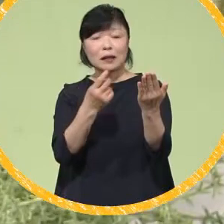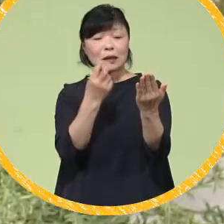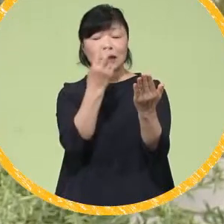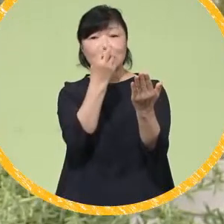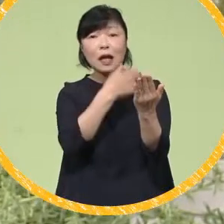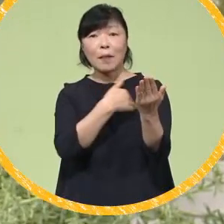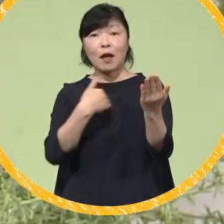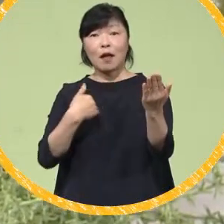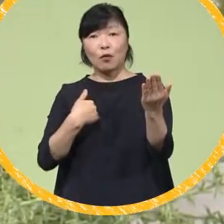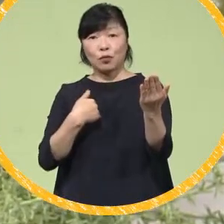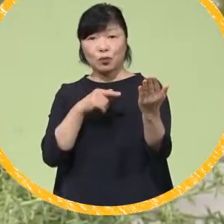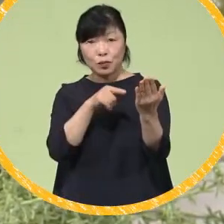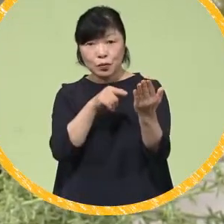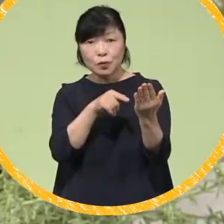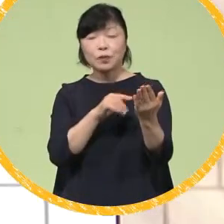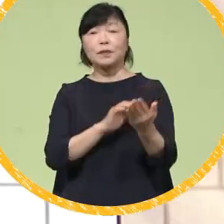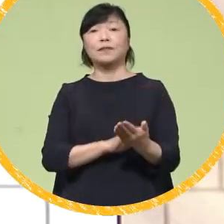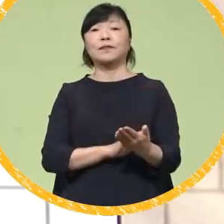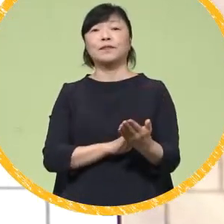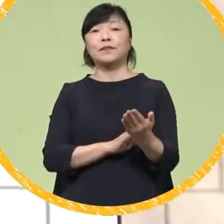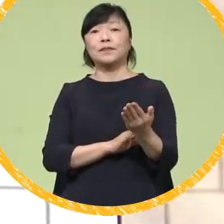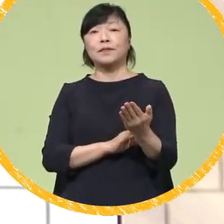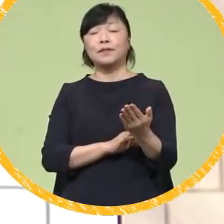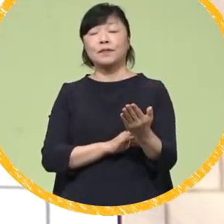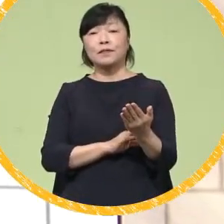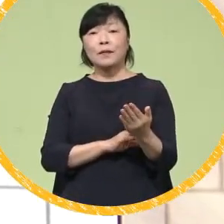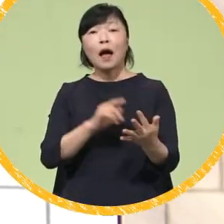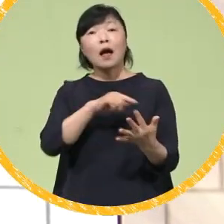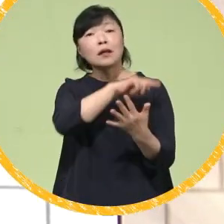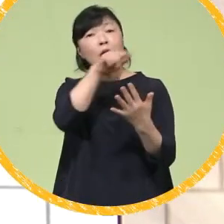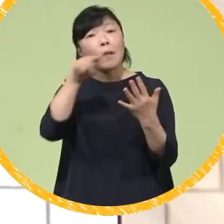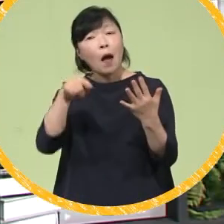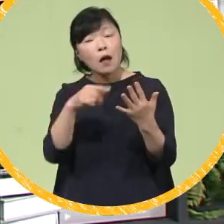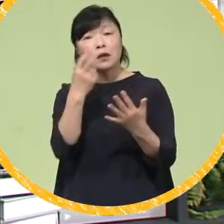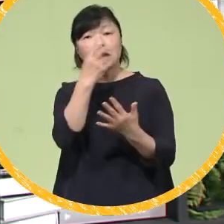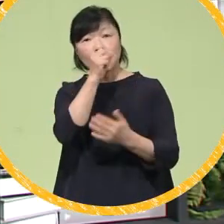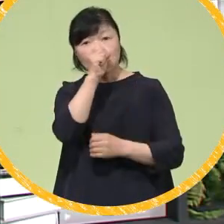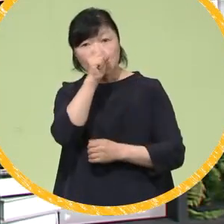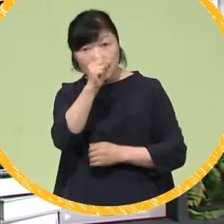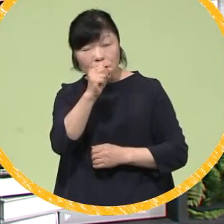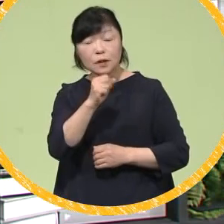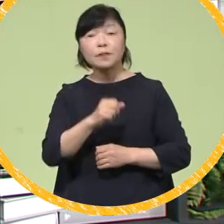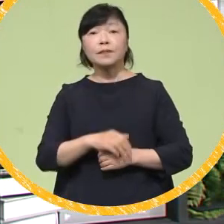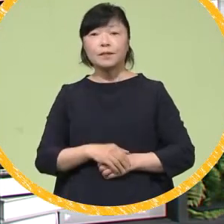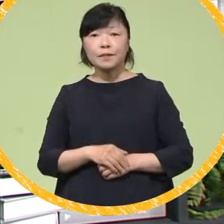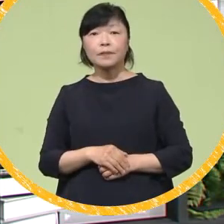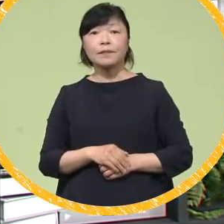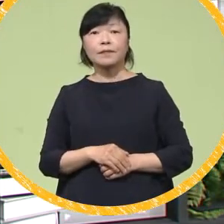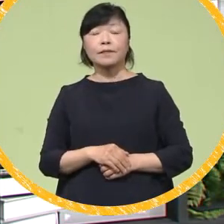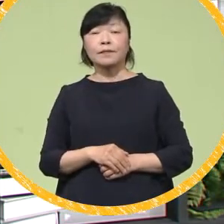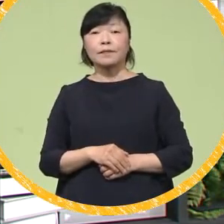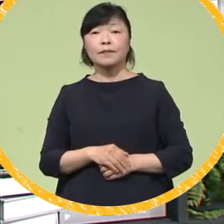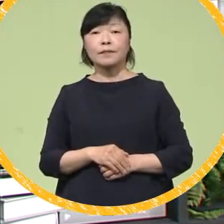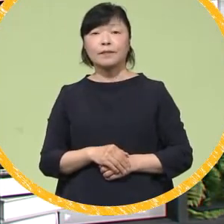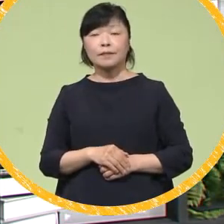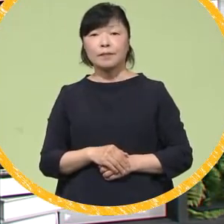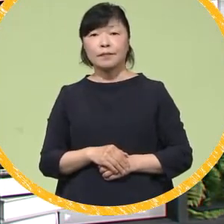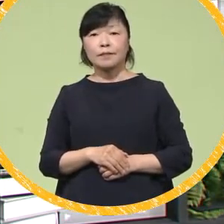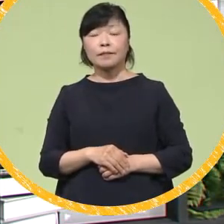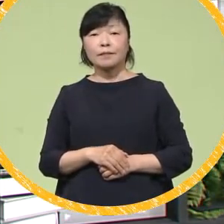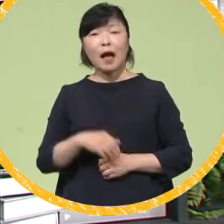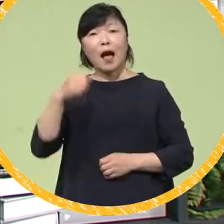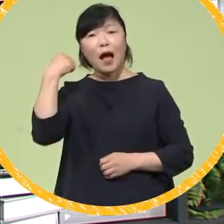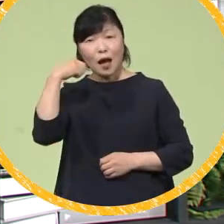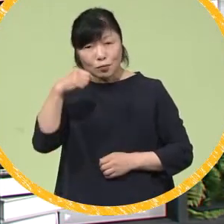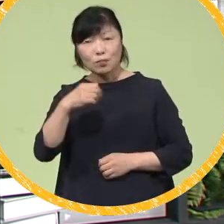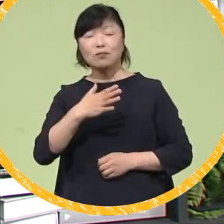るんですね、同じ画面が今見れてますけど、は い、たまにこうチェックした方がいいですね。 そうですね、色だから分かりやすいですね。 さあすごく暑く